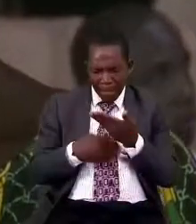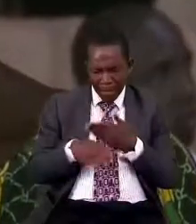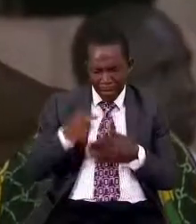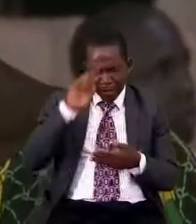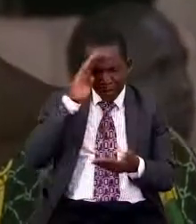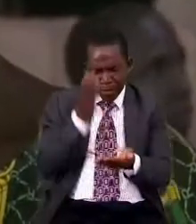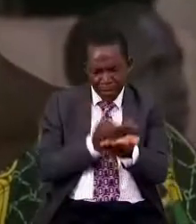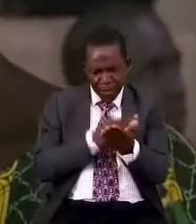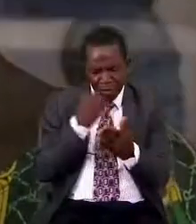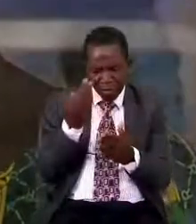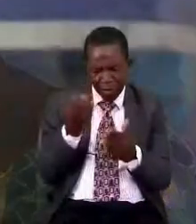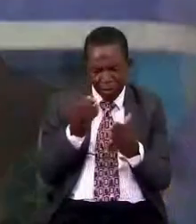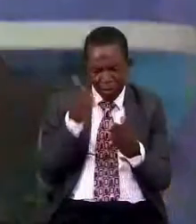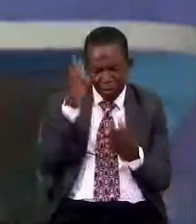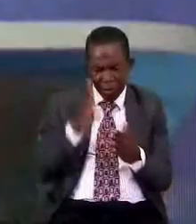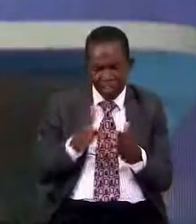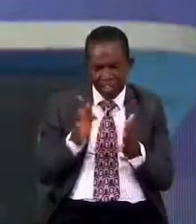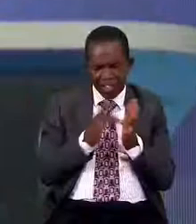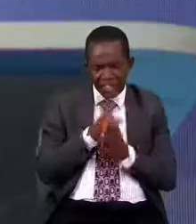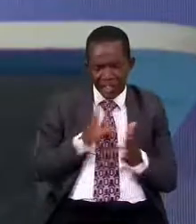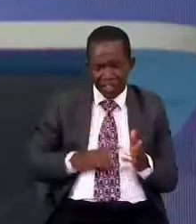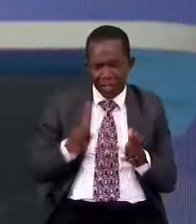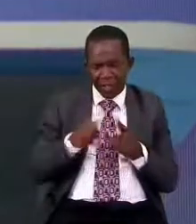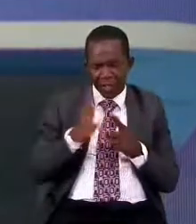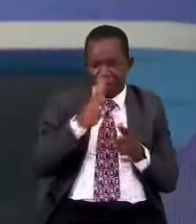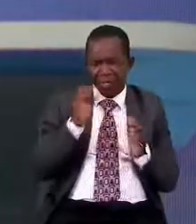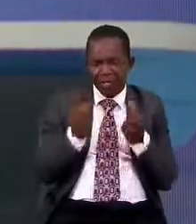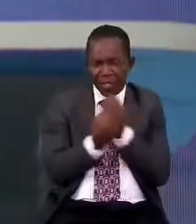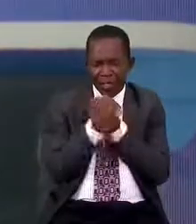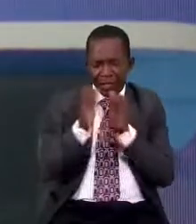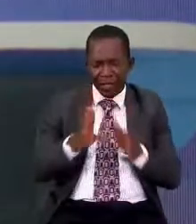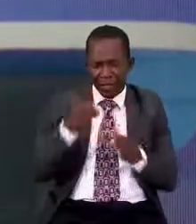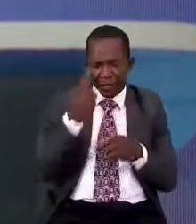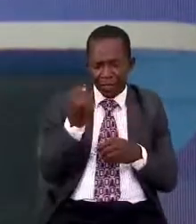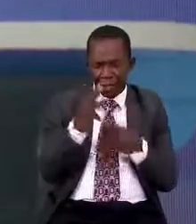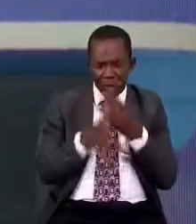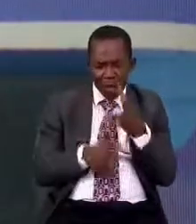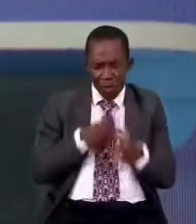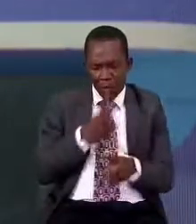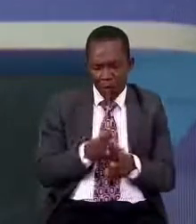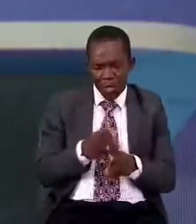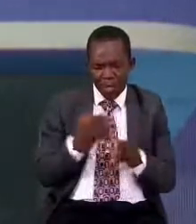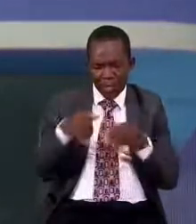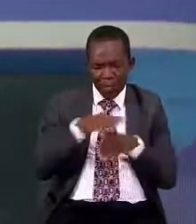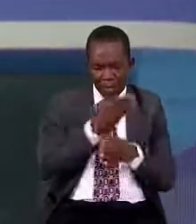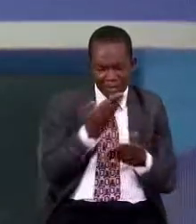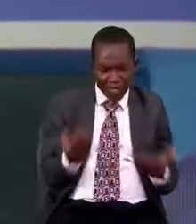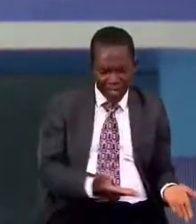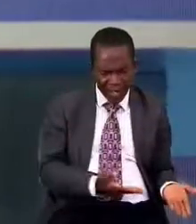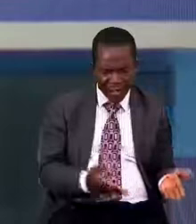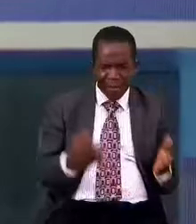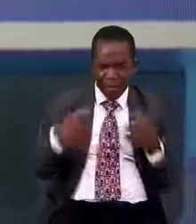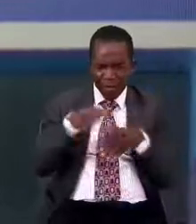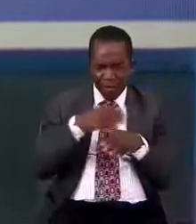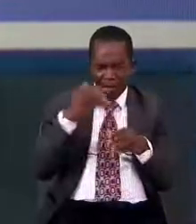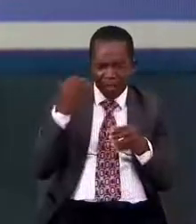Et ici, et ces gens ici, et là-bas, les gens à la radio, à la télé, et les gens sur